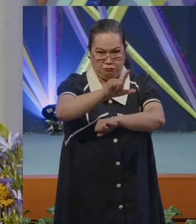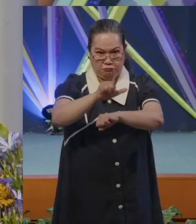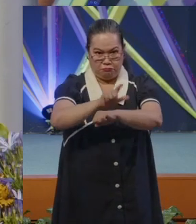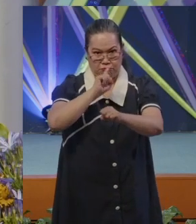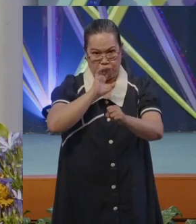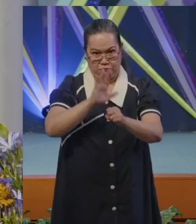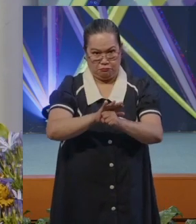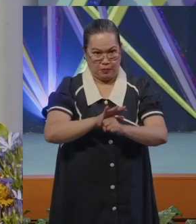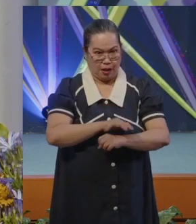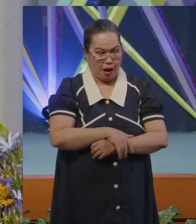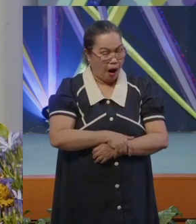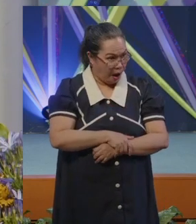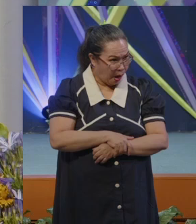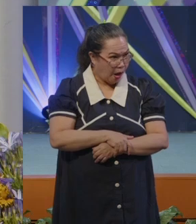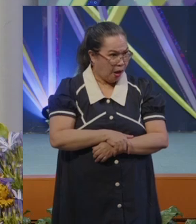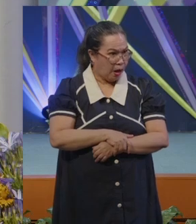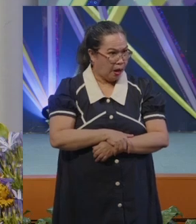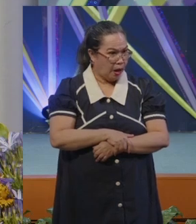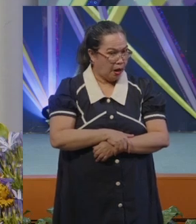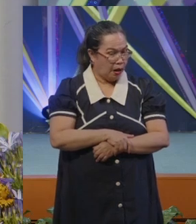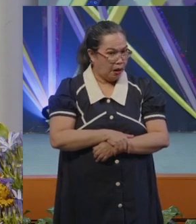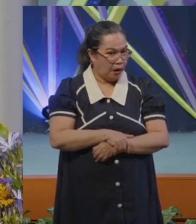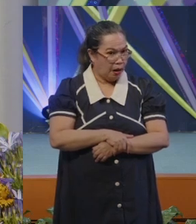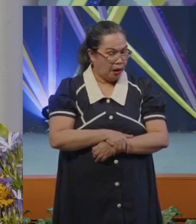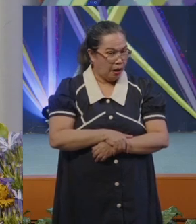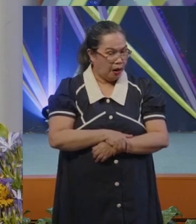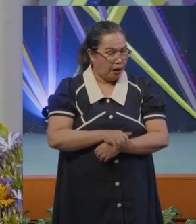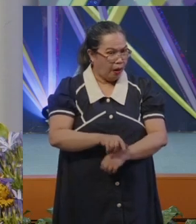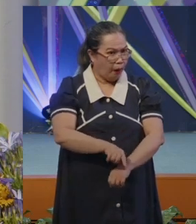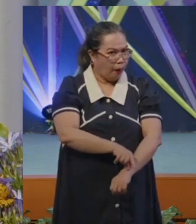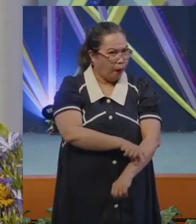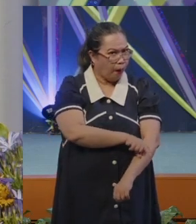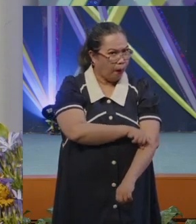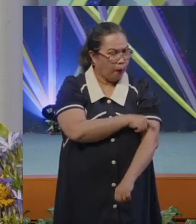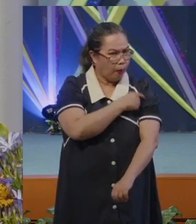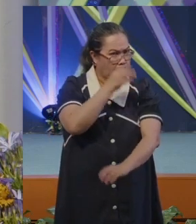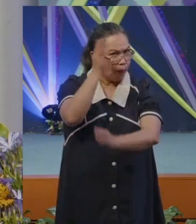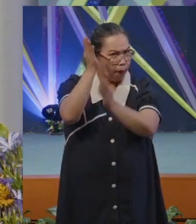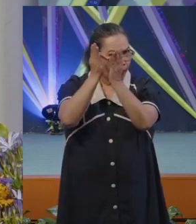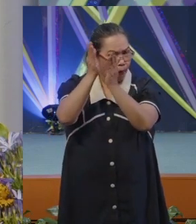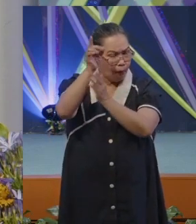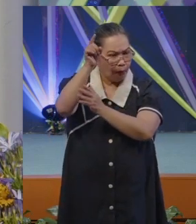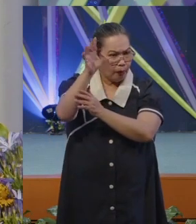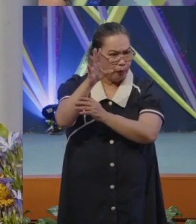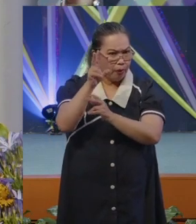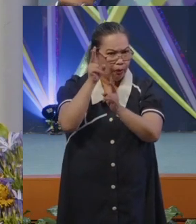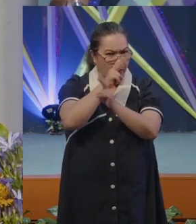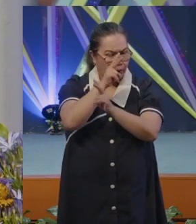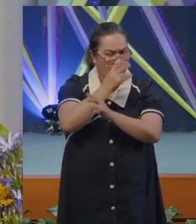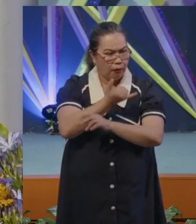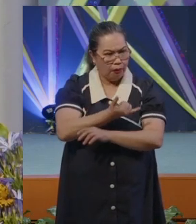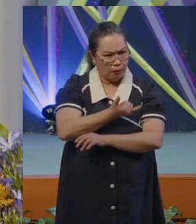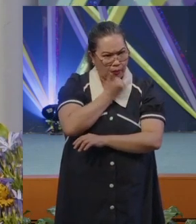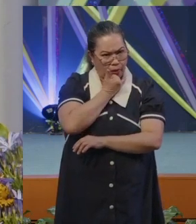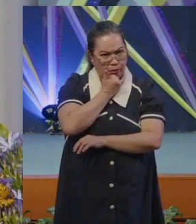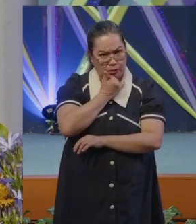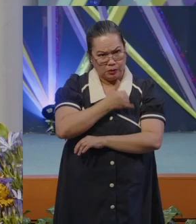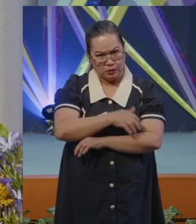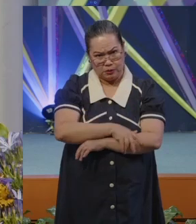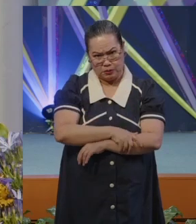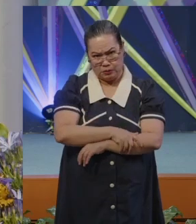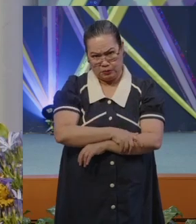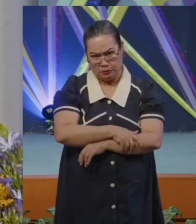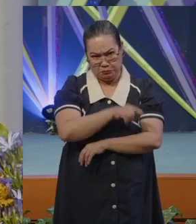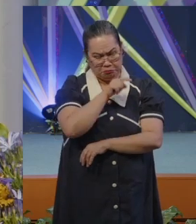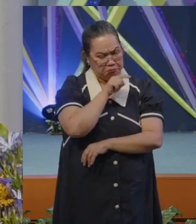Mantakin niya yun. Ilang taon siya naging tapat sa pamumuno ng Israel. Yung isang pagkakamali